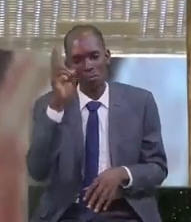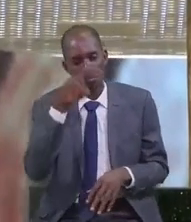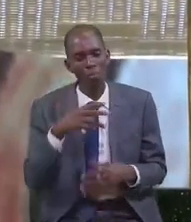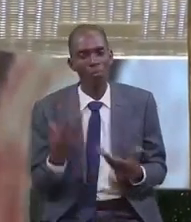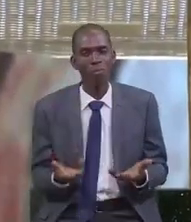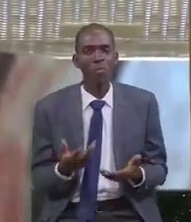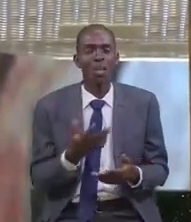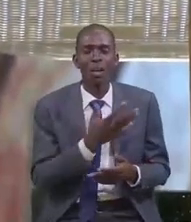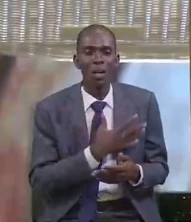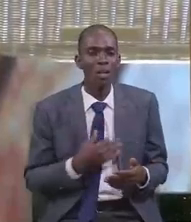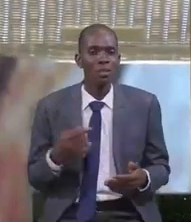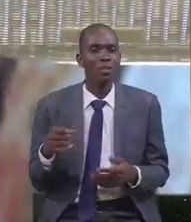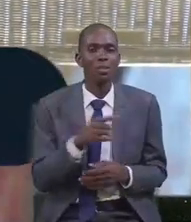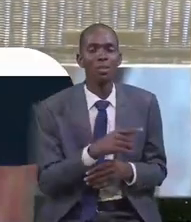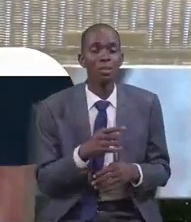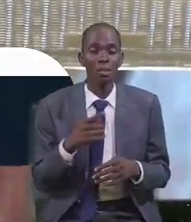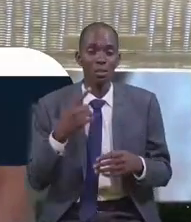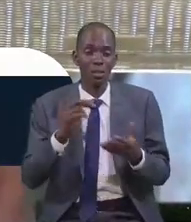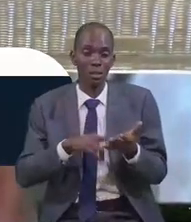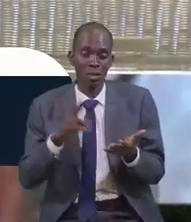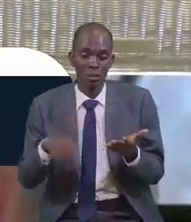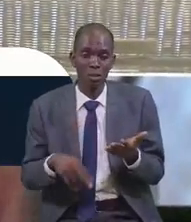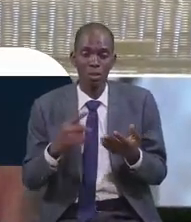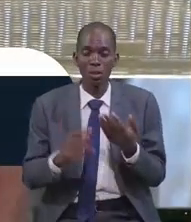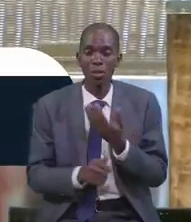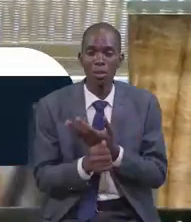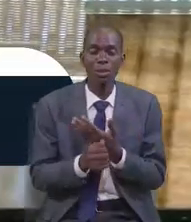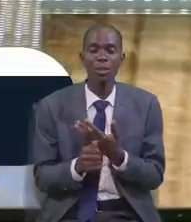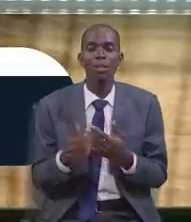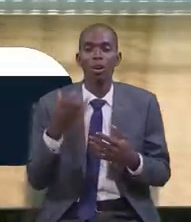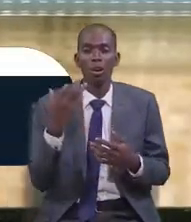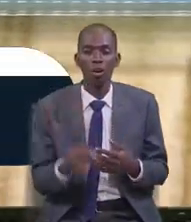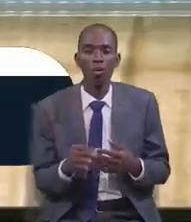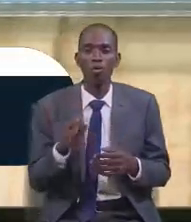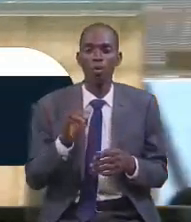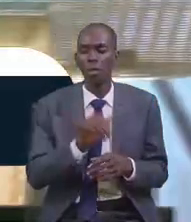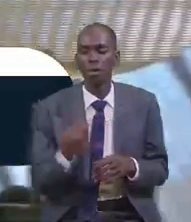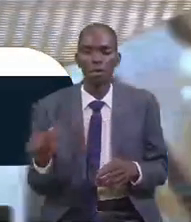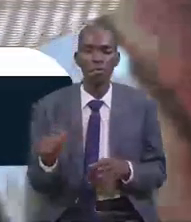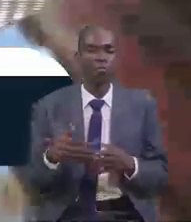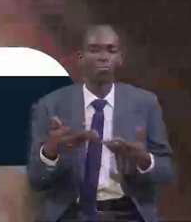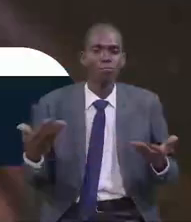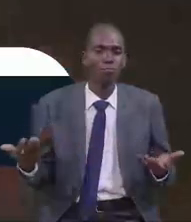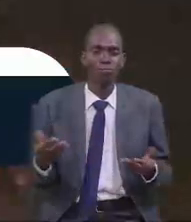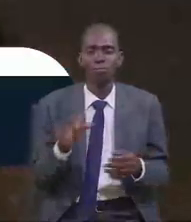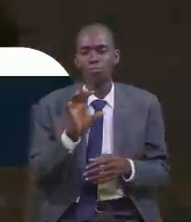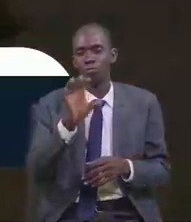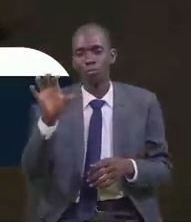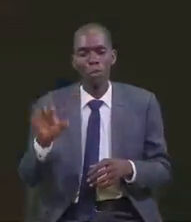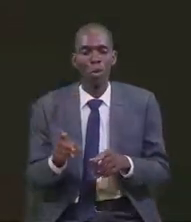vie imprudente. La conséquence d'égarement par les Nazaréens nonchalants. Allons à